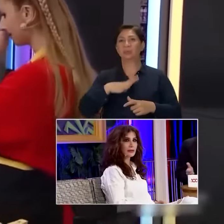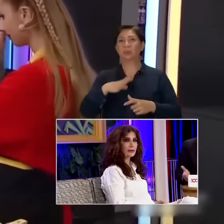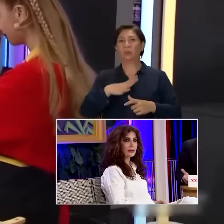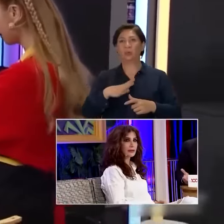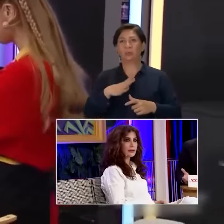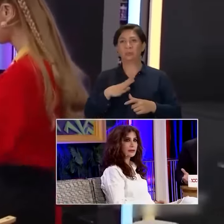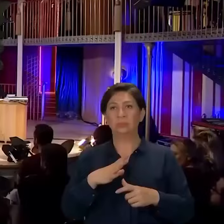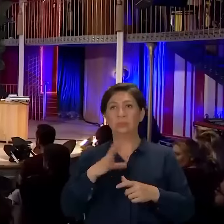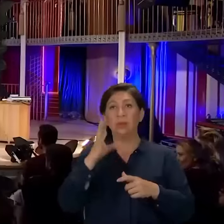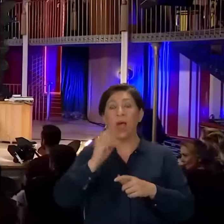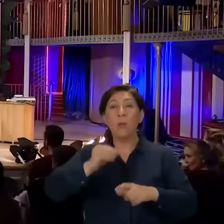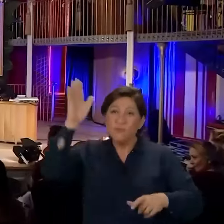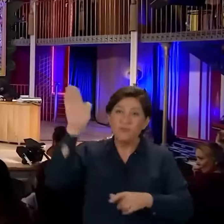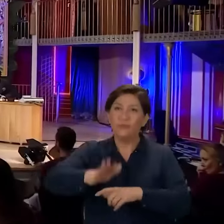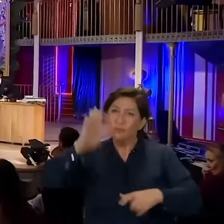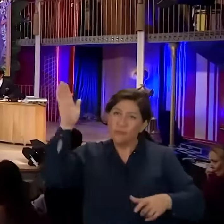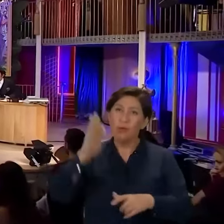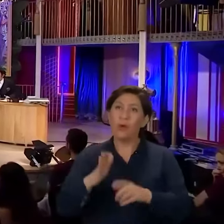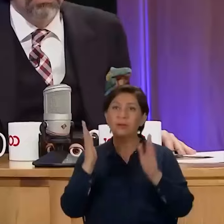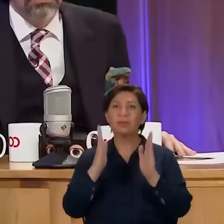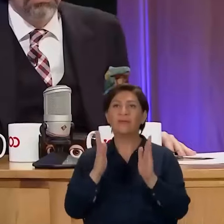makarnası ya, çıkmadı. Sürekli çakıyor abi.